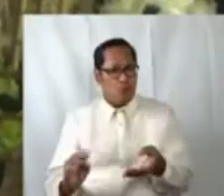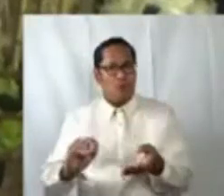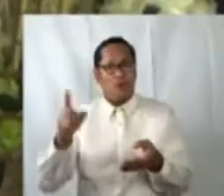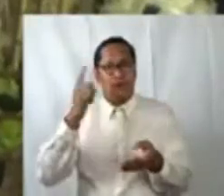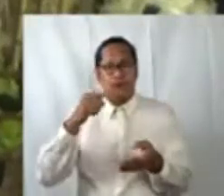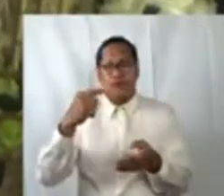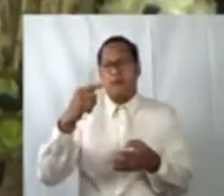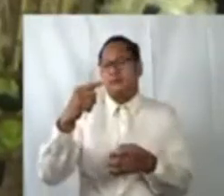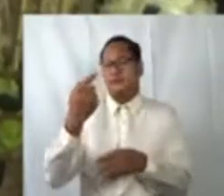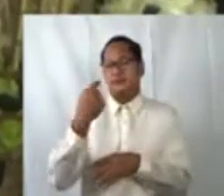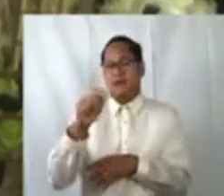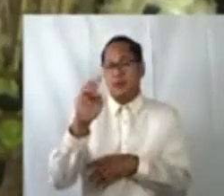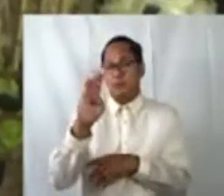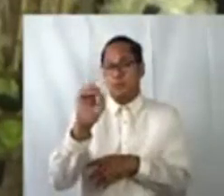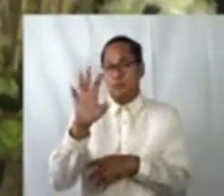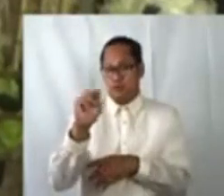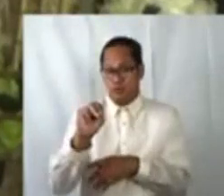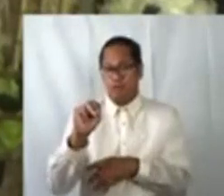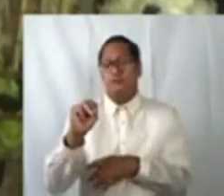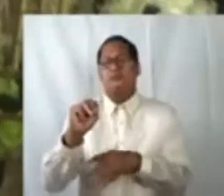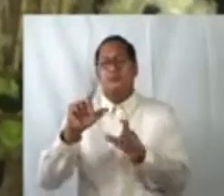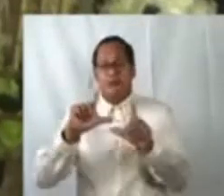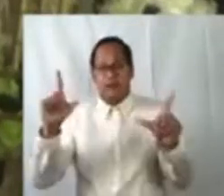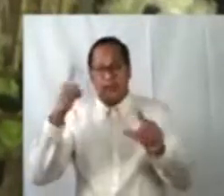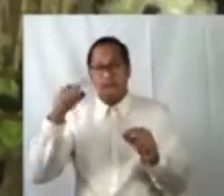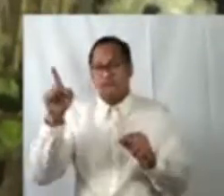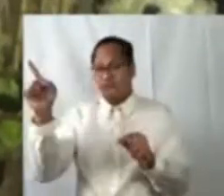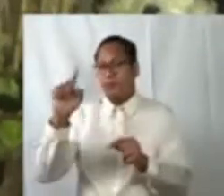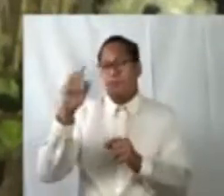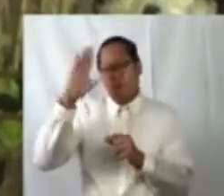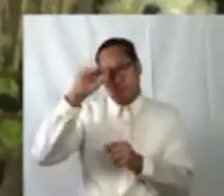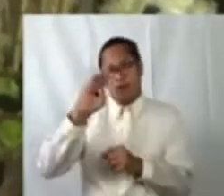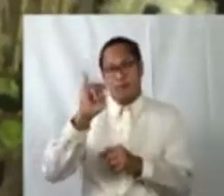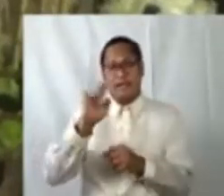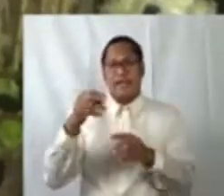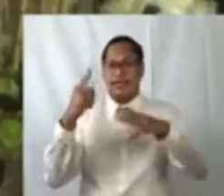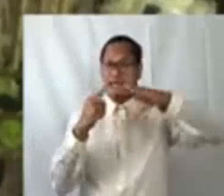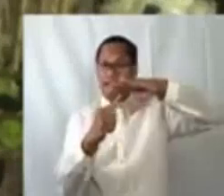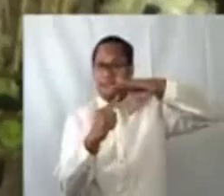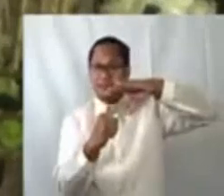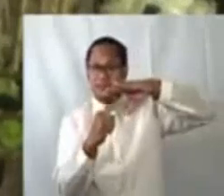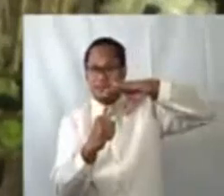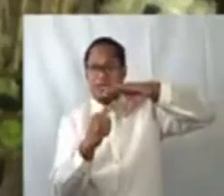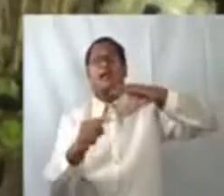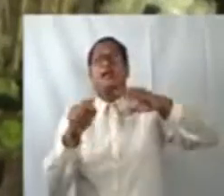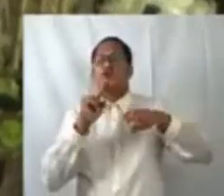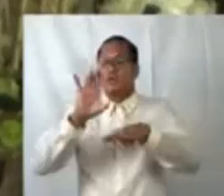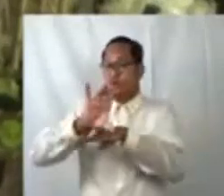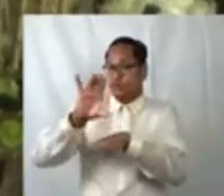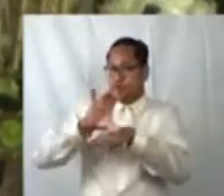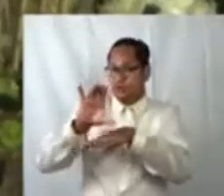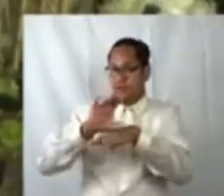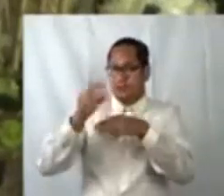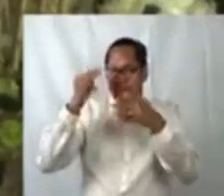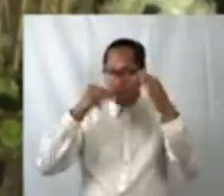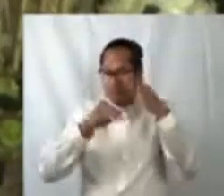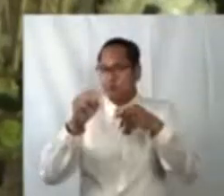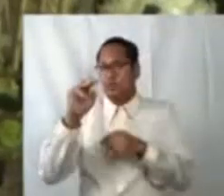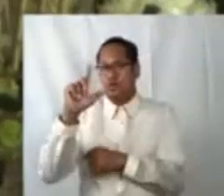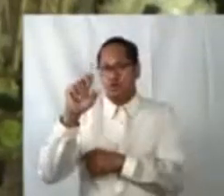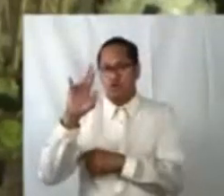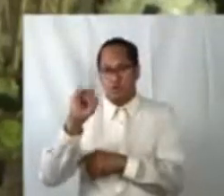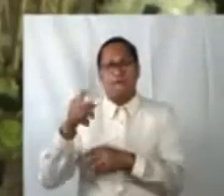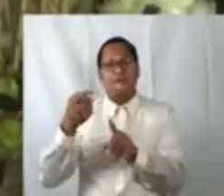The Bottom Line with Boy Abunda ng ABS-CBN at consultant ng History with Lord